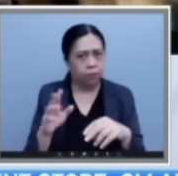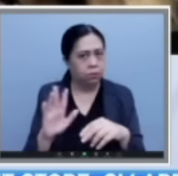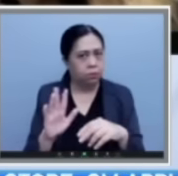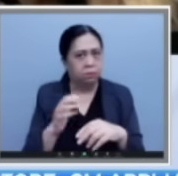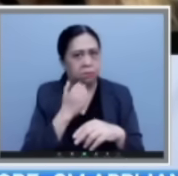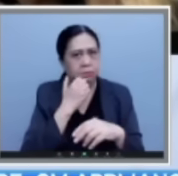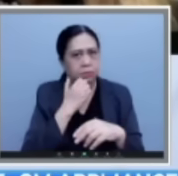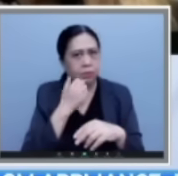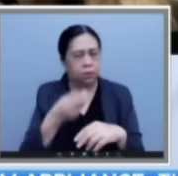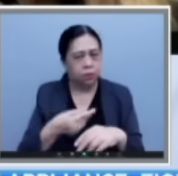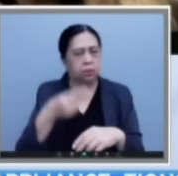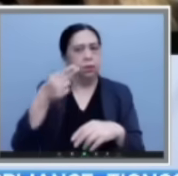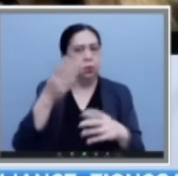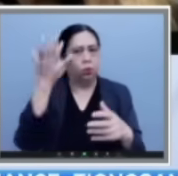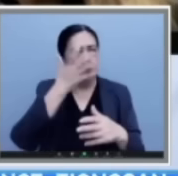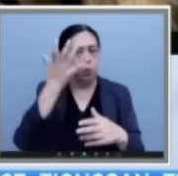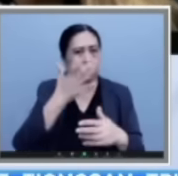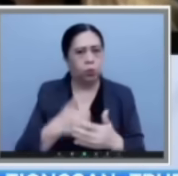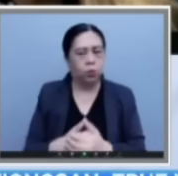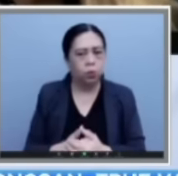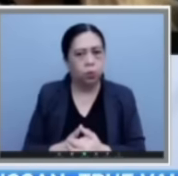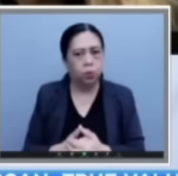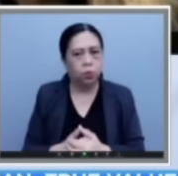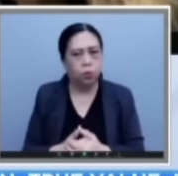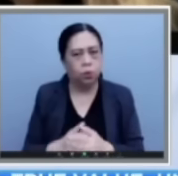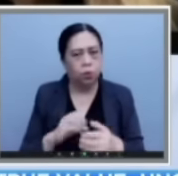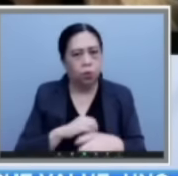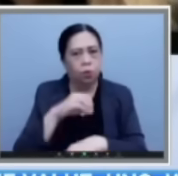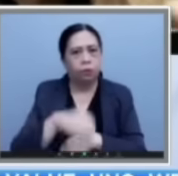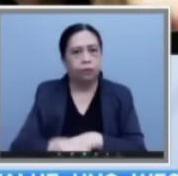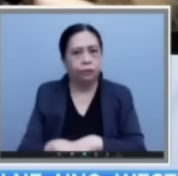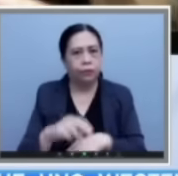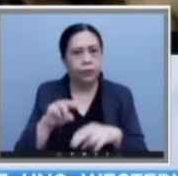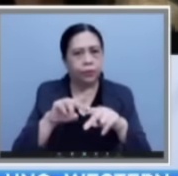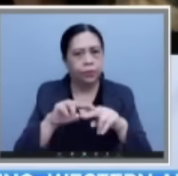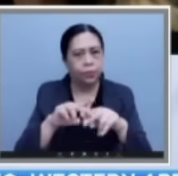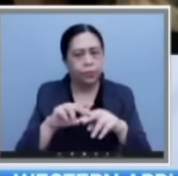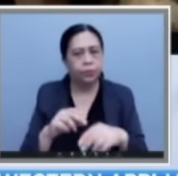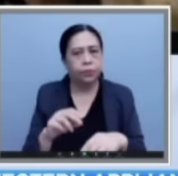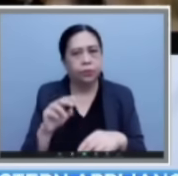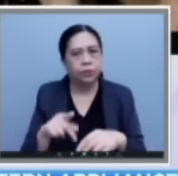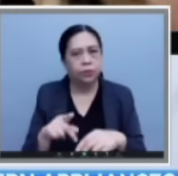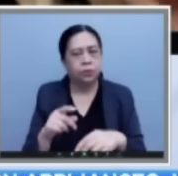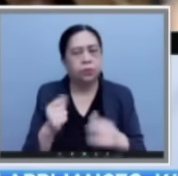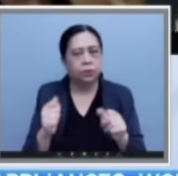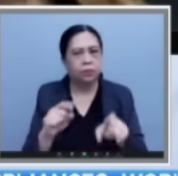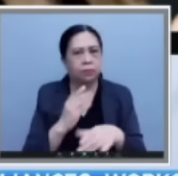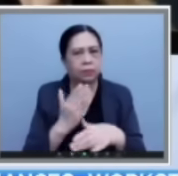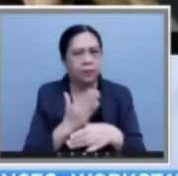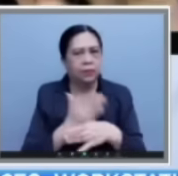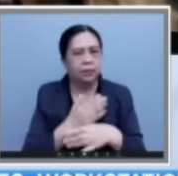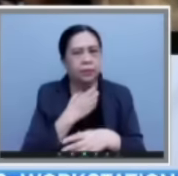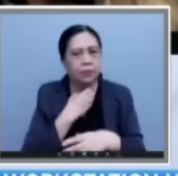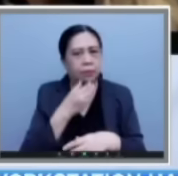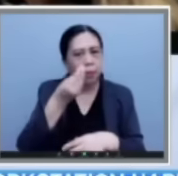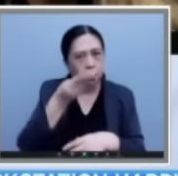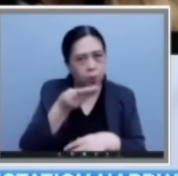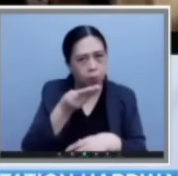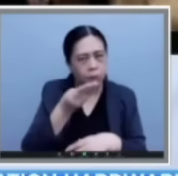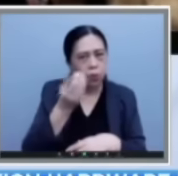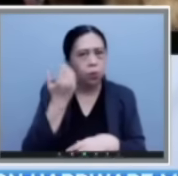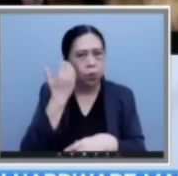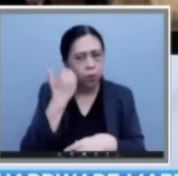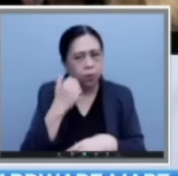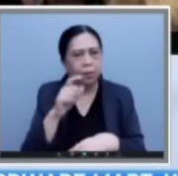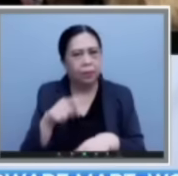m ang ang as ano So nakakairita yon kung konti nakakairita din